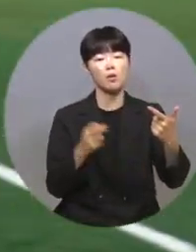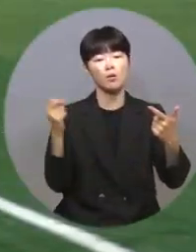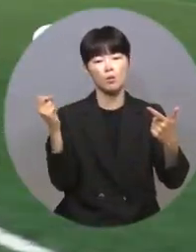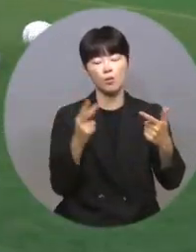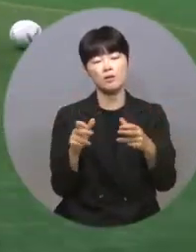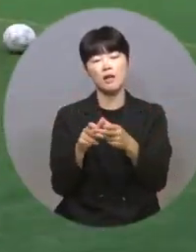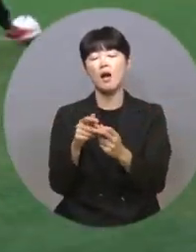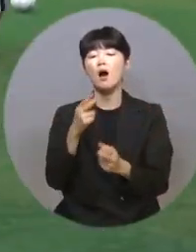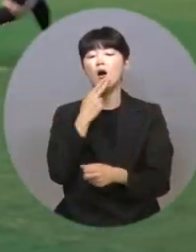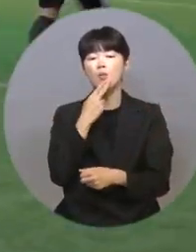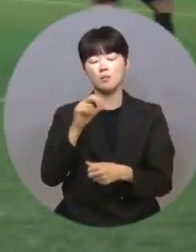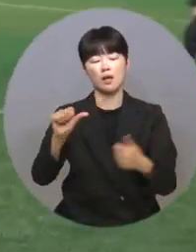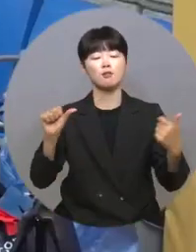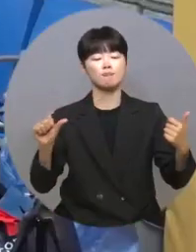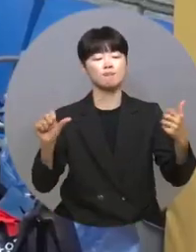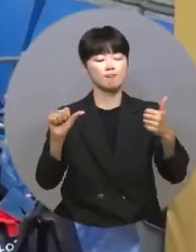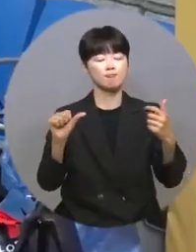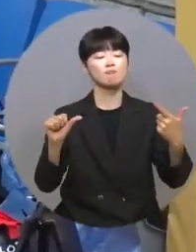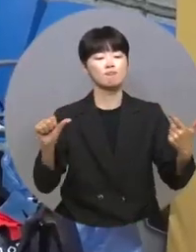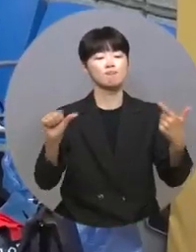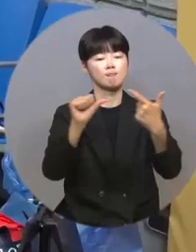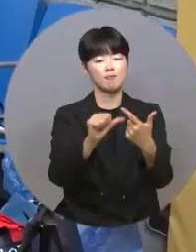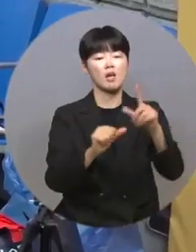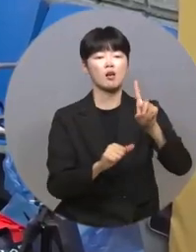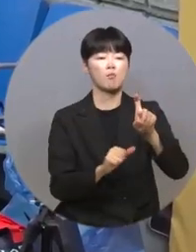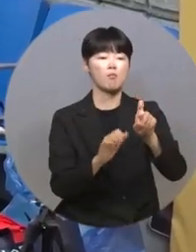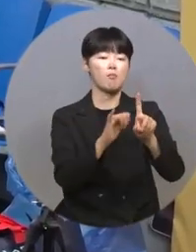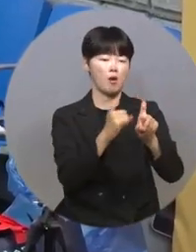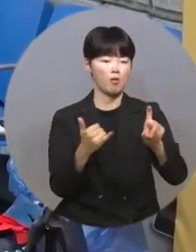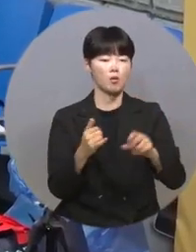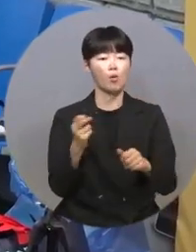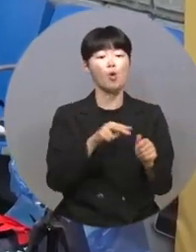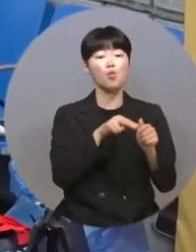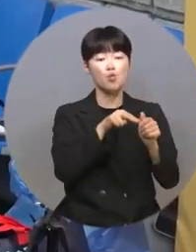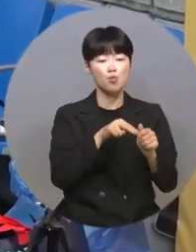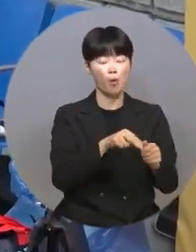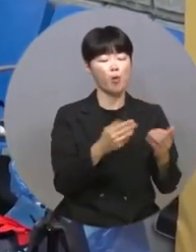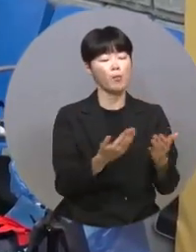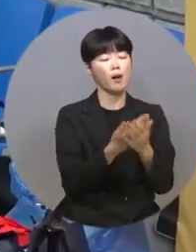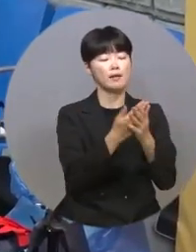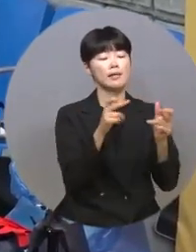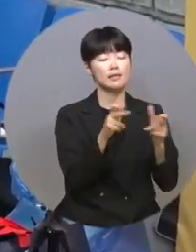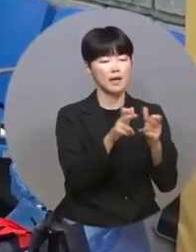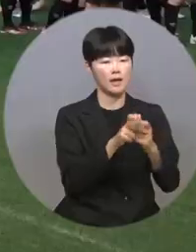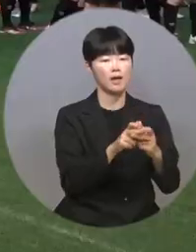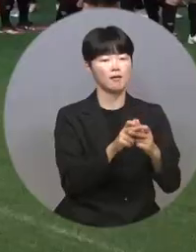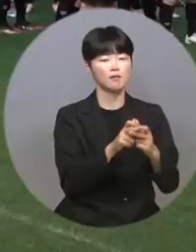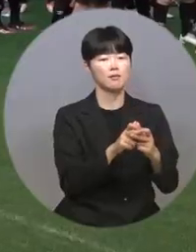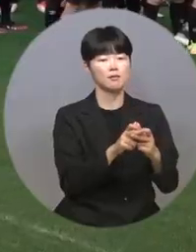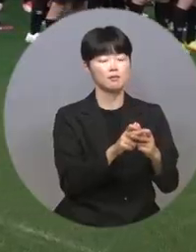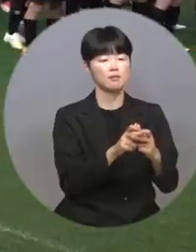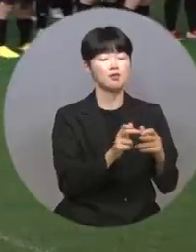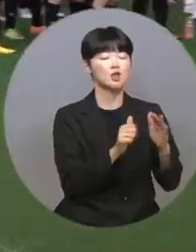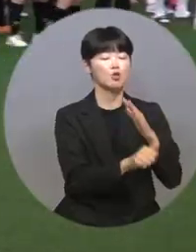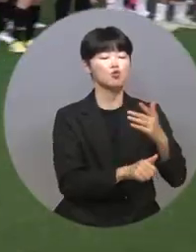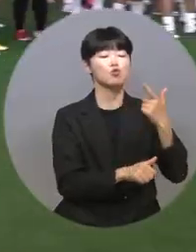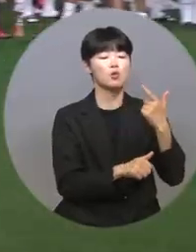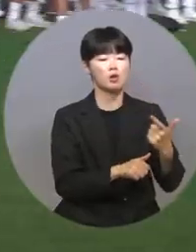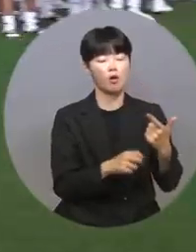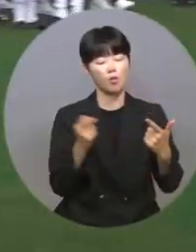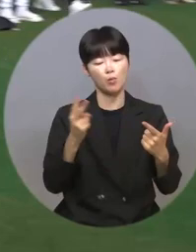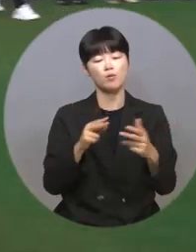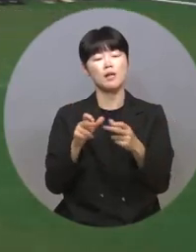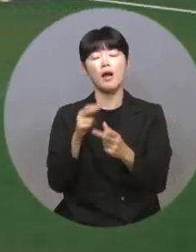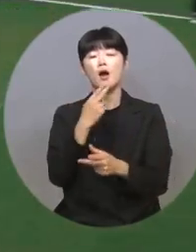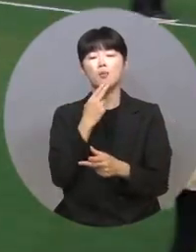팀을 이루어 경기를 진행하며 후보로 발달장애인 선수 6명과 파트너 선수 3명이 대기합니다. 이번 대회는 올해로